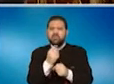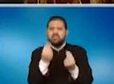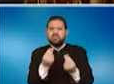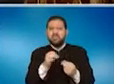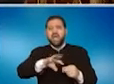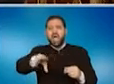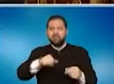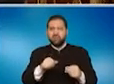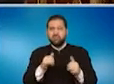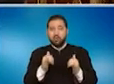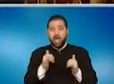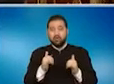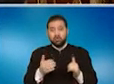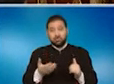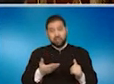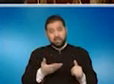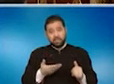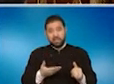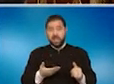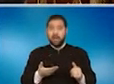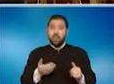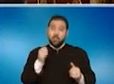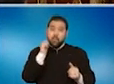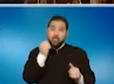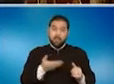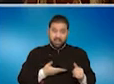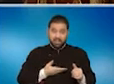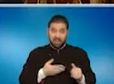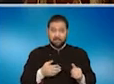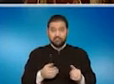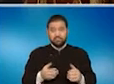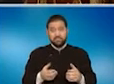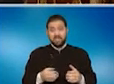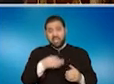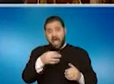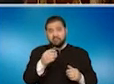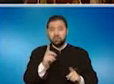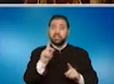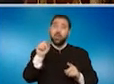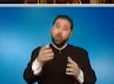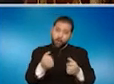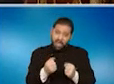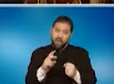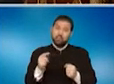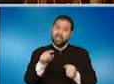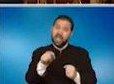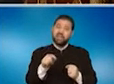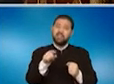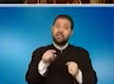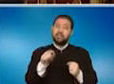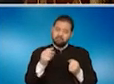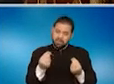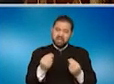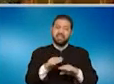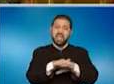lui bătrânul: dacă nu te odihnești, iată, o primesc. Și a rămas fratele acela acolo până la sfârșitul lui, fiindcă s-a folosit de